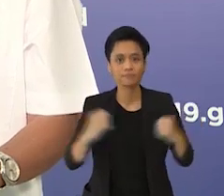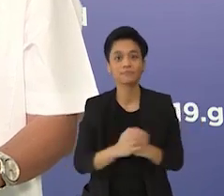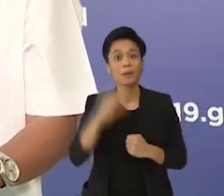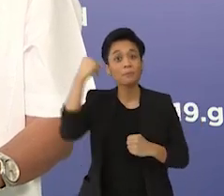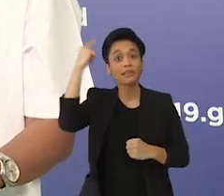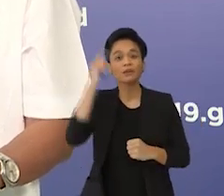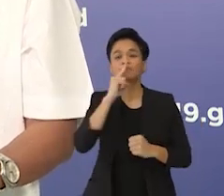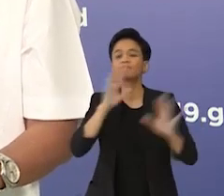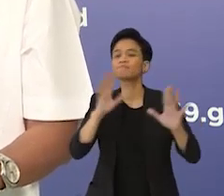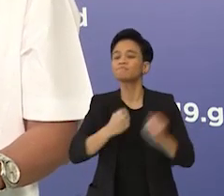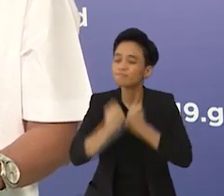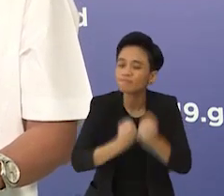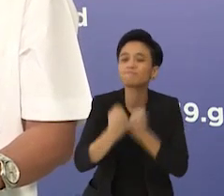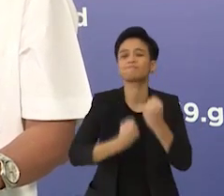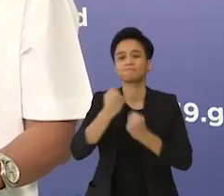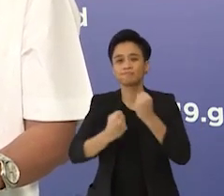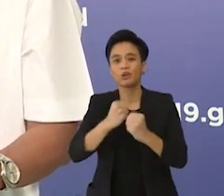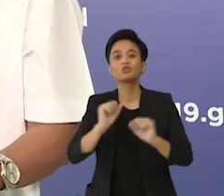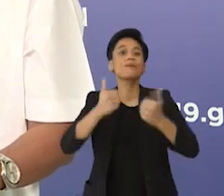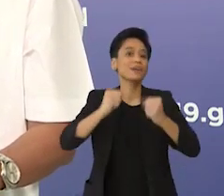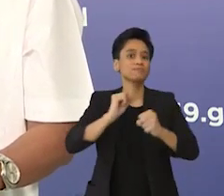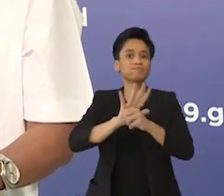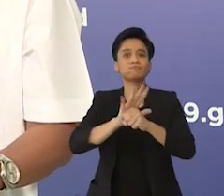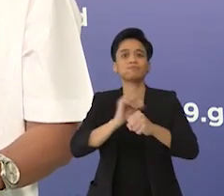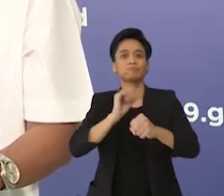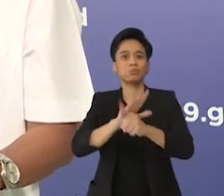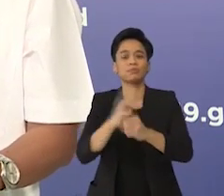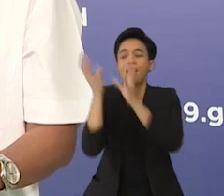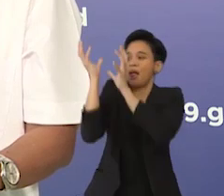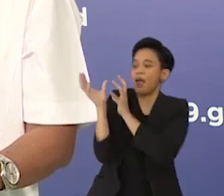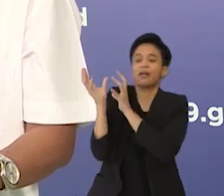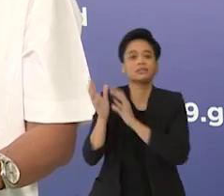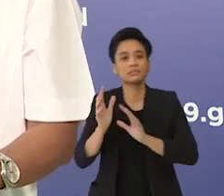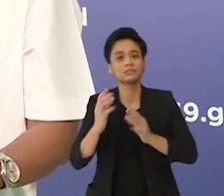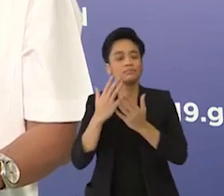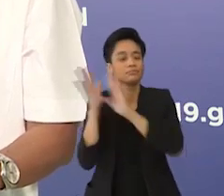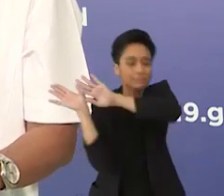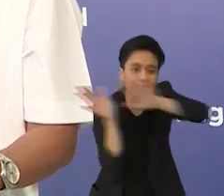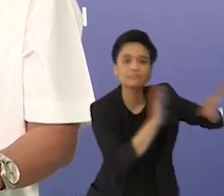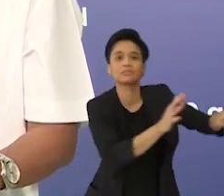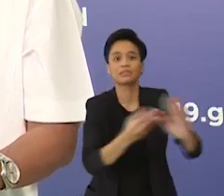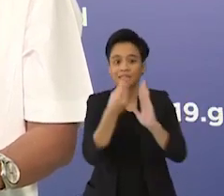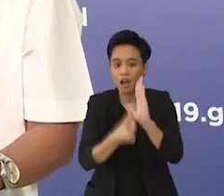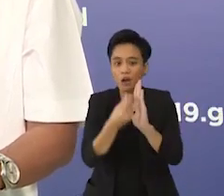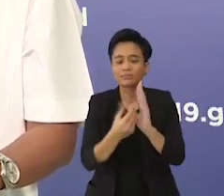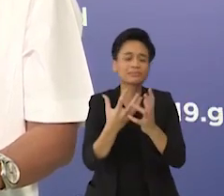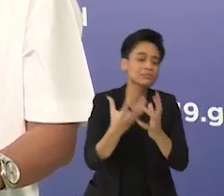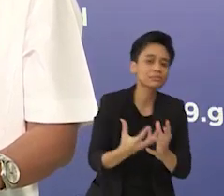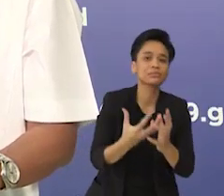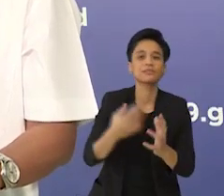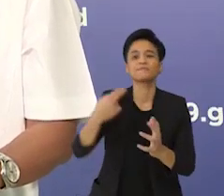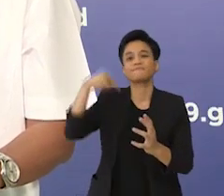agar beban Penyakit ini bisa cepat berlalu dan beban ekonomi saudara-saudara kami ringankan dan